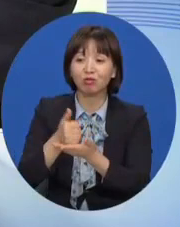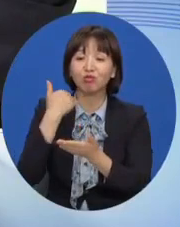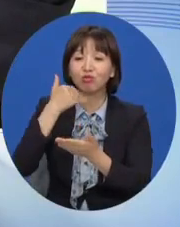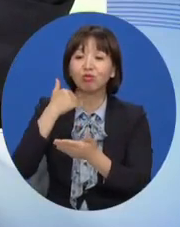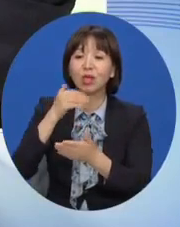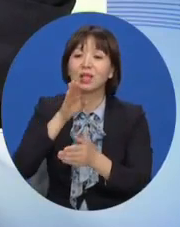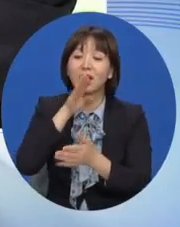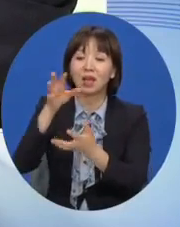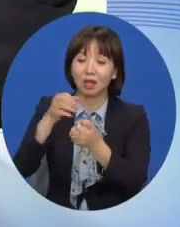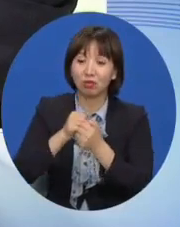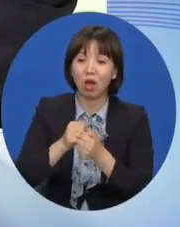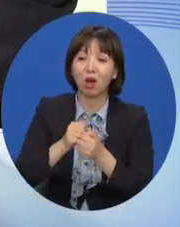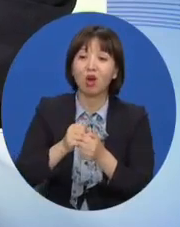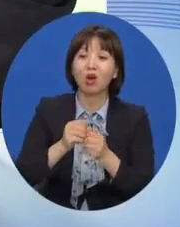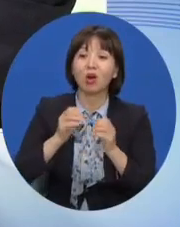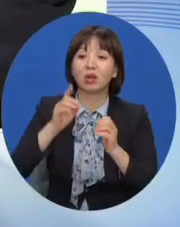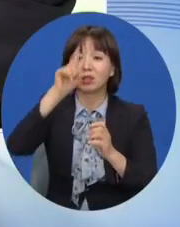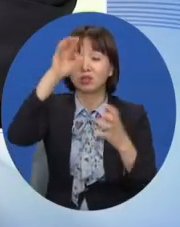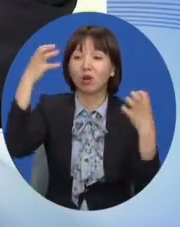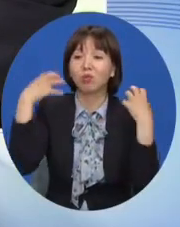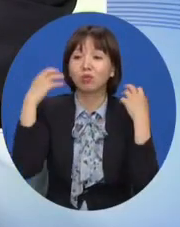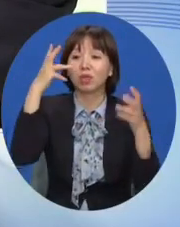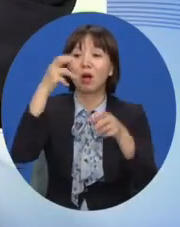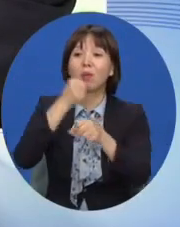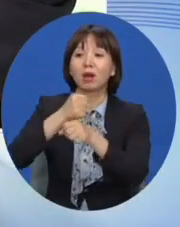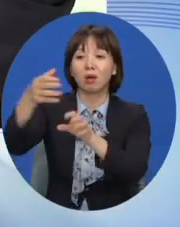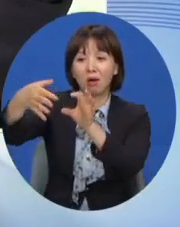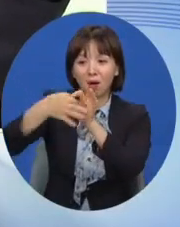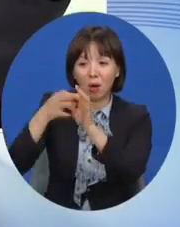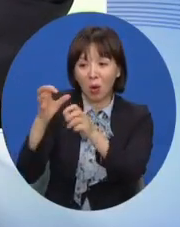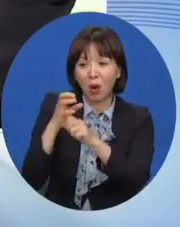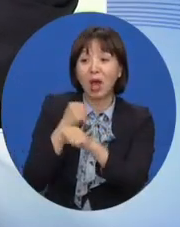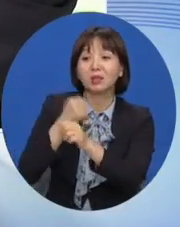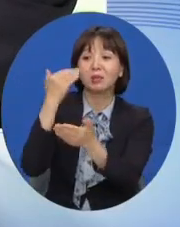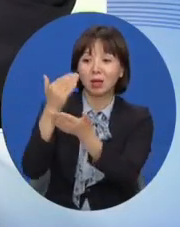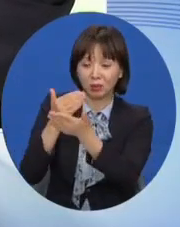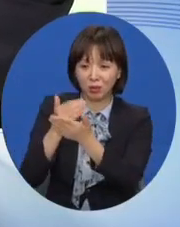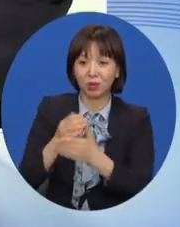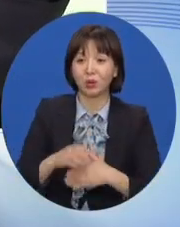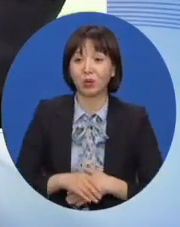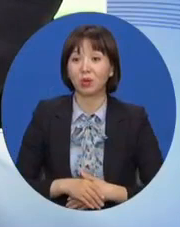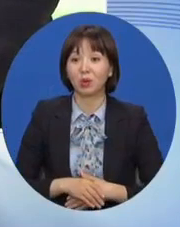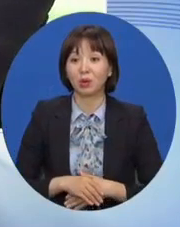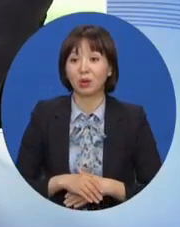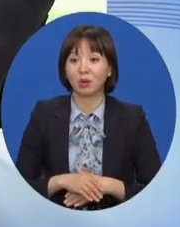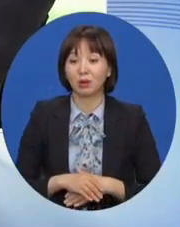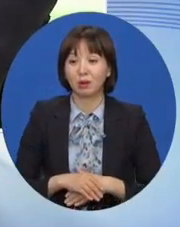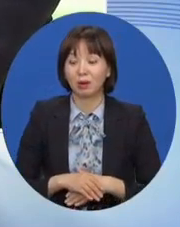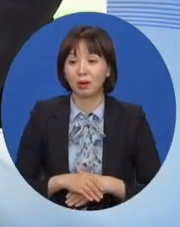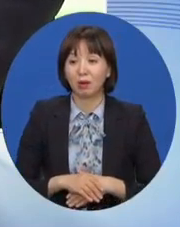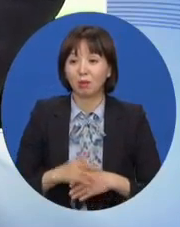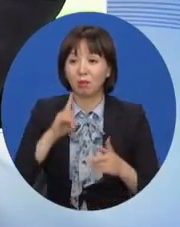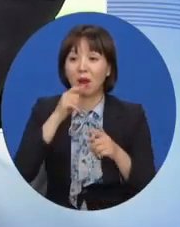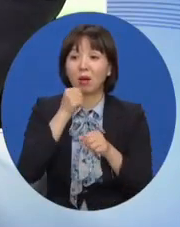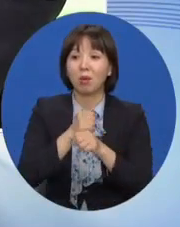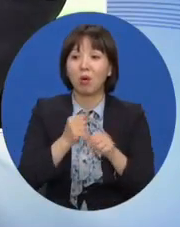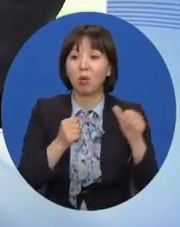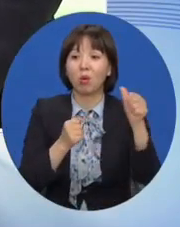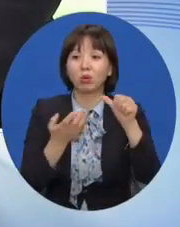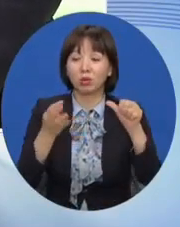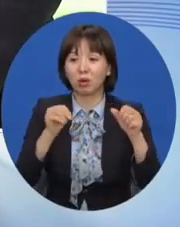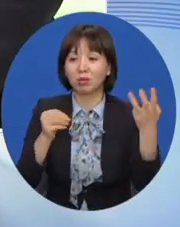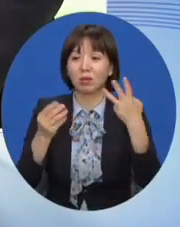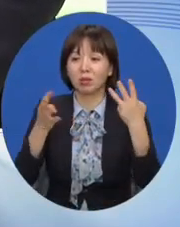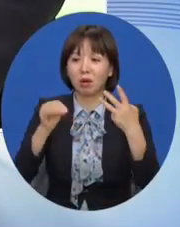겁니다. 국책 사업 그런 그 허성 같은 말씀은 심해 타지 마세요. 지금 유권자 다 보고 있습니다. 말씀하시면 5천억 갔다 3천억 갔다